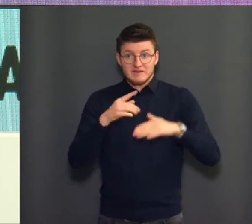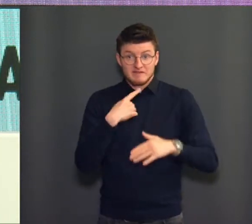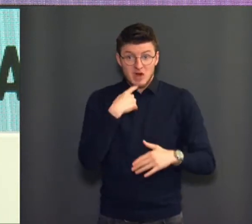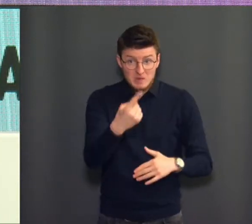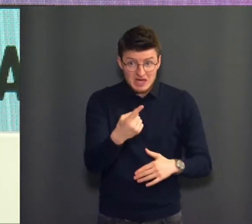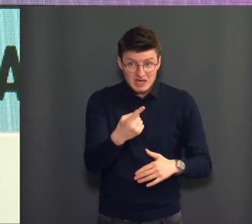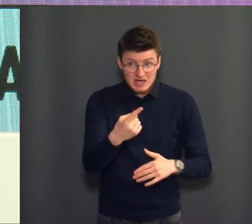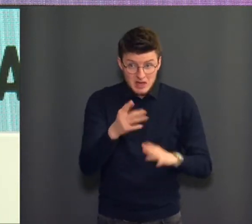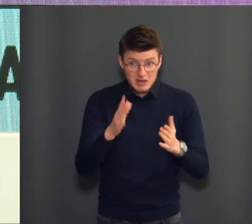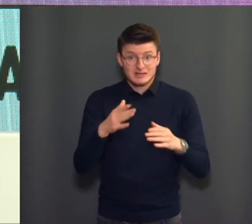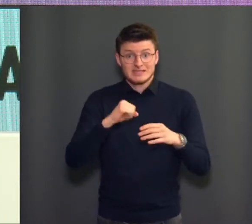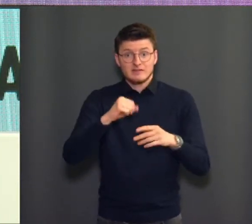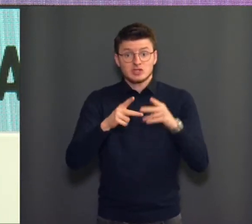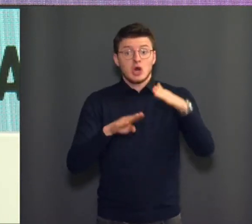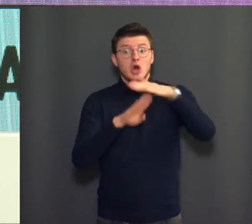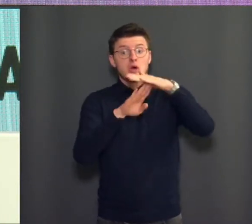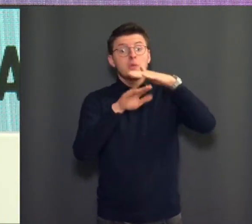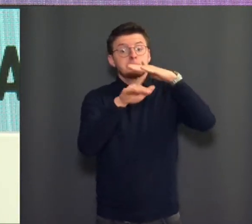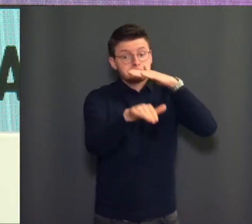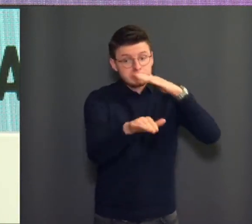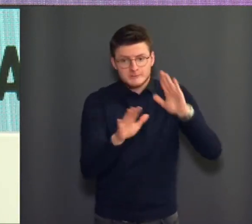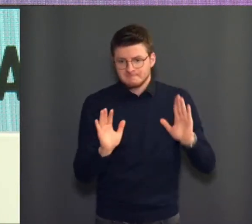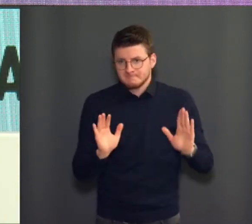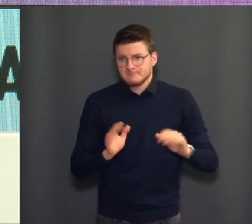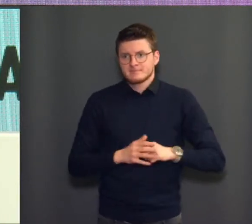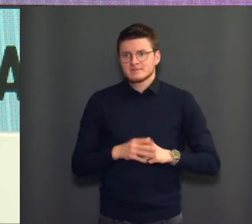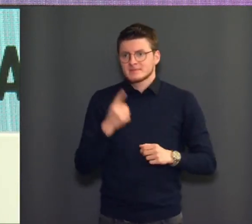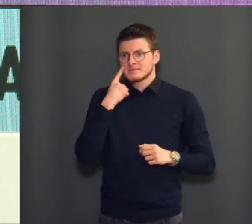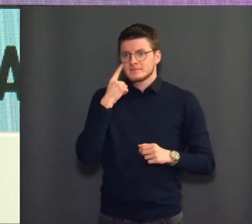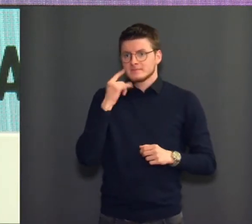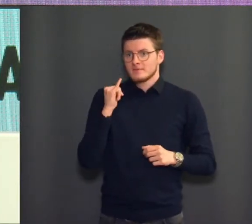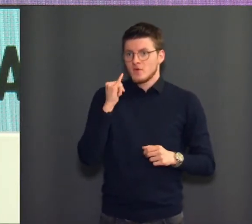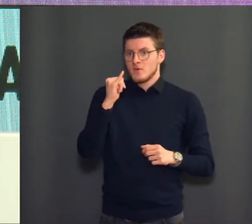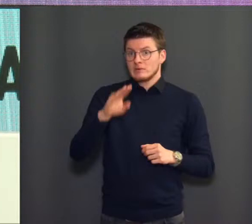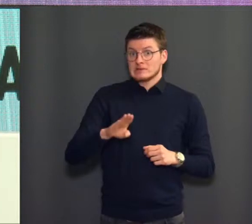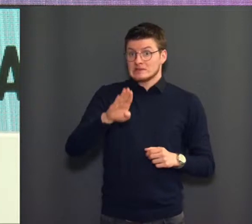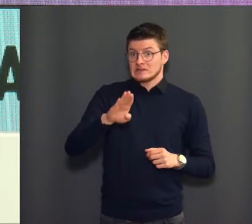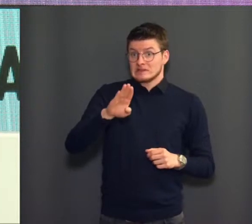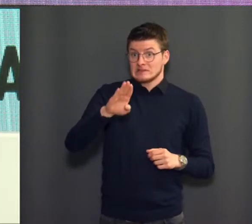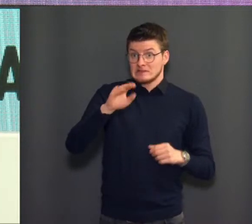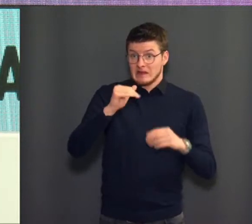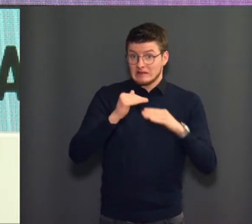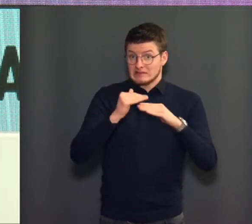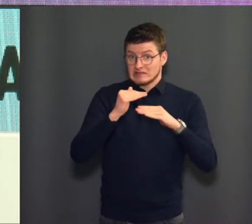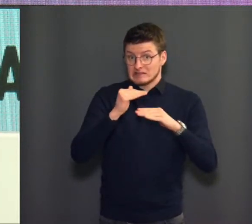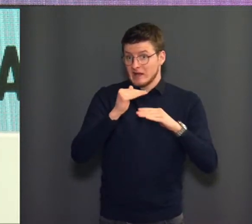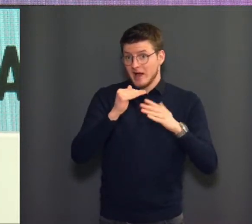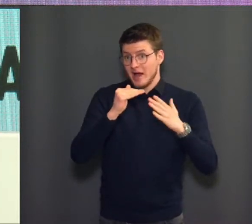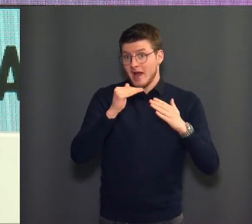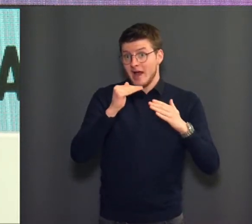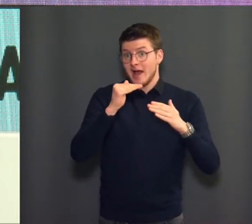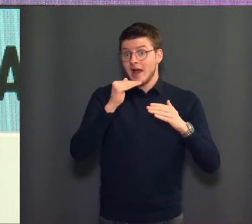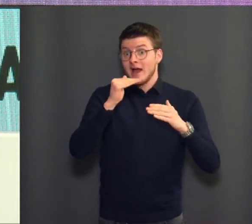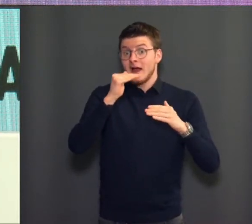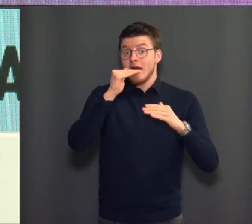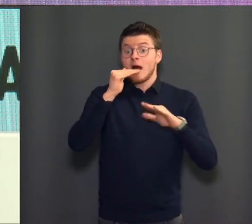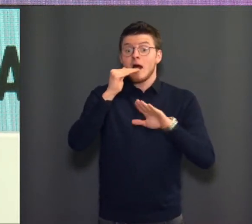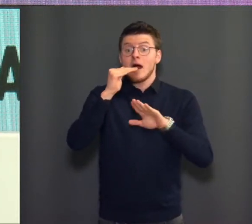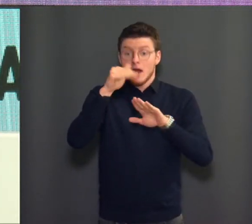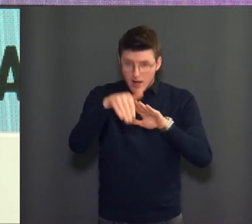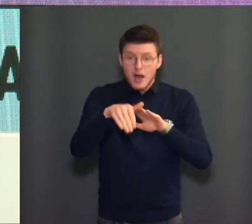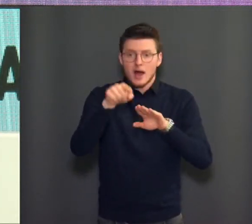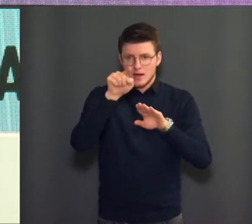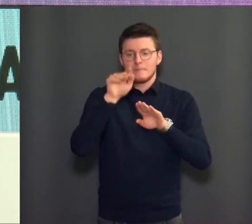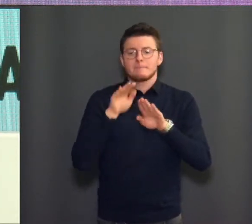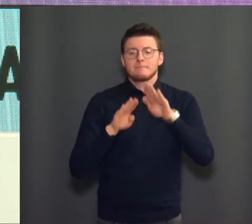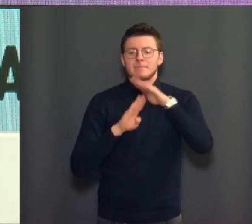ook de vraag, gaat het blijven hangen op een hoog plateau of gaat dat ook naar beneden gaan? En dat hangt voor een groot stuk af met de